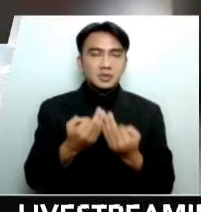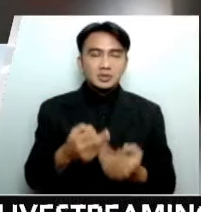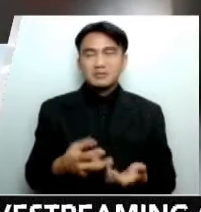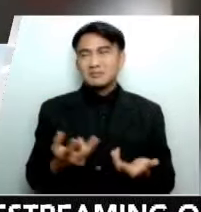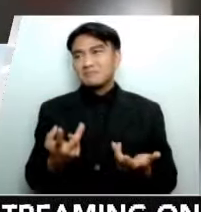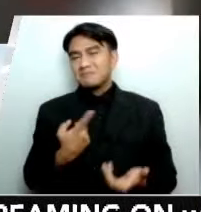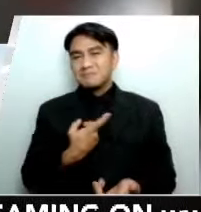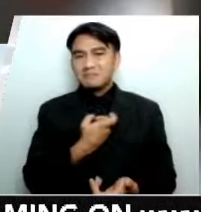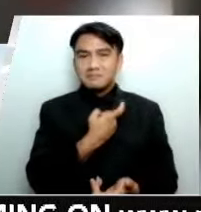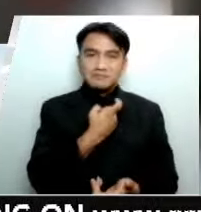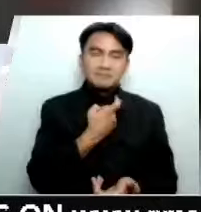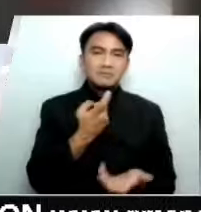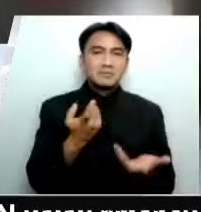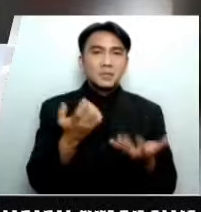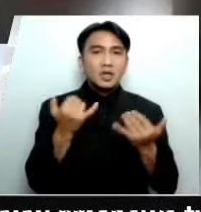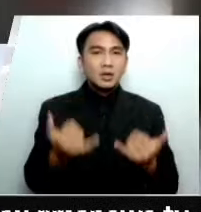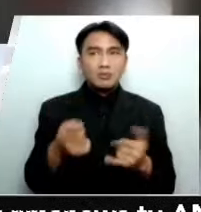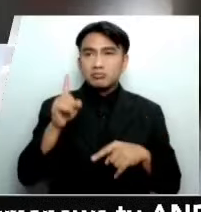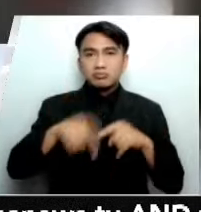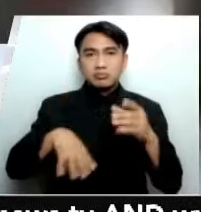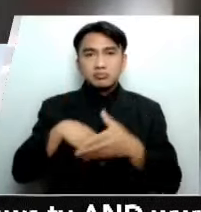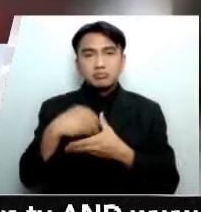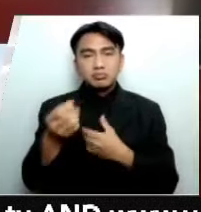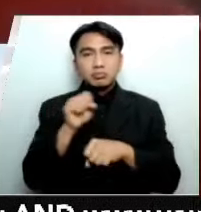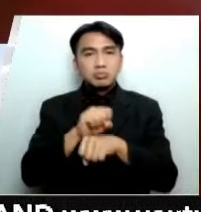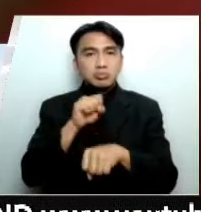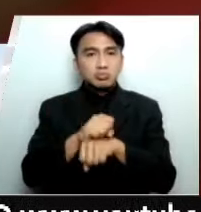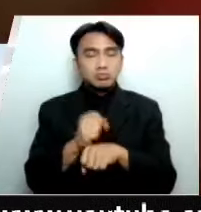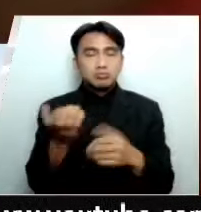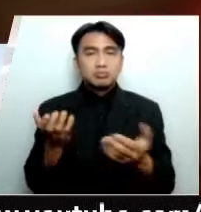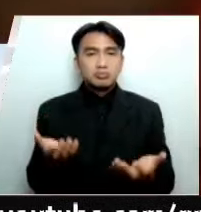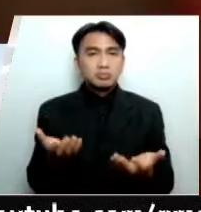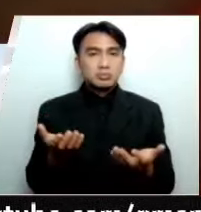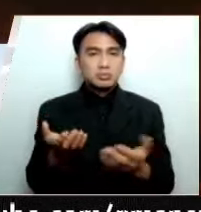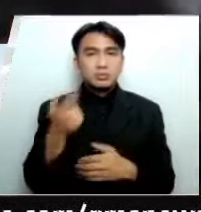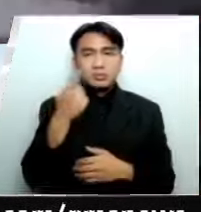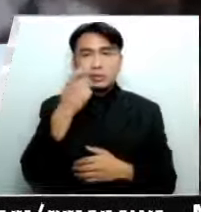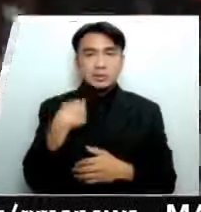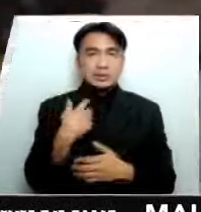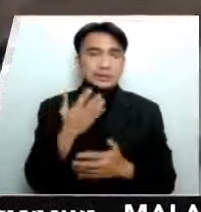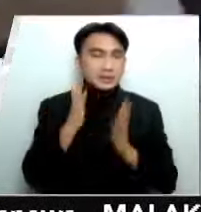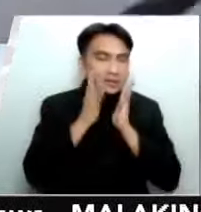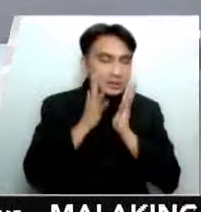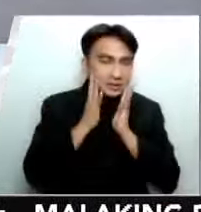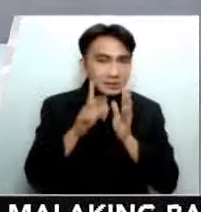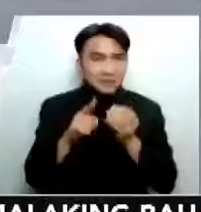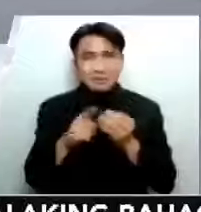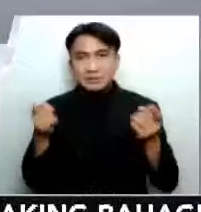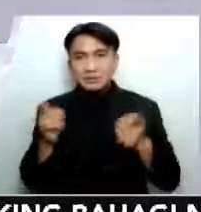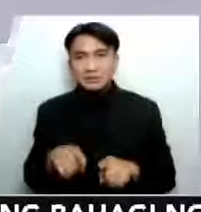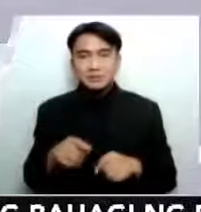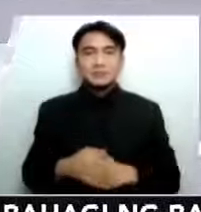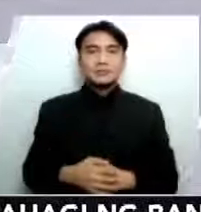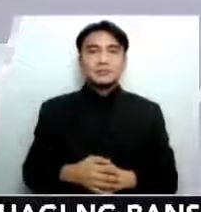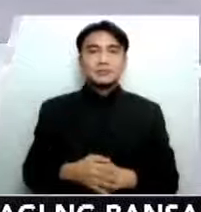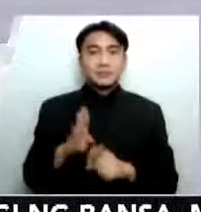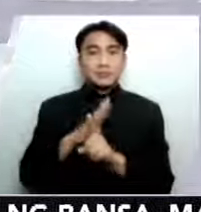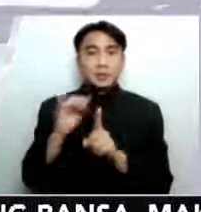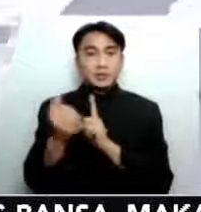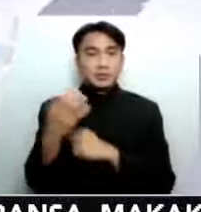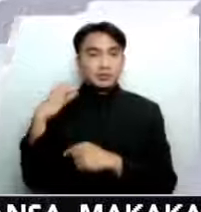eh. At hindi na ako makalabas ng bahay. Diba nahiya na po ako. Nagulat ang ilang barangay chairman sa Binondo